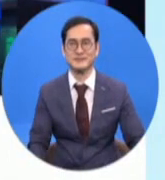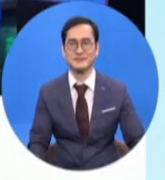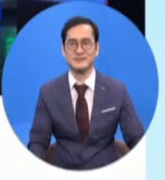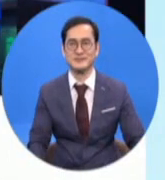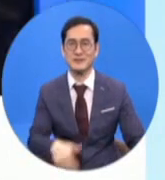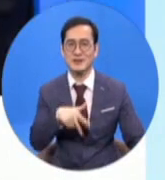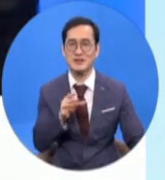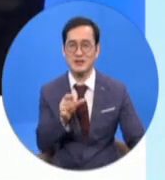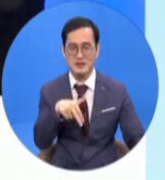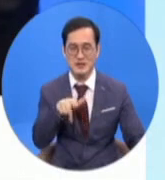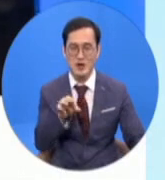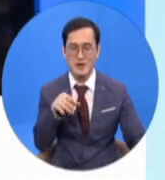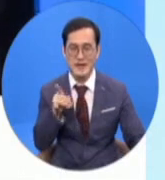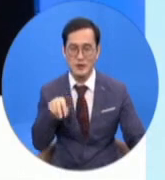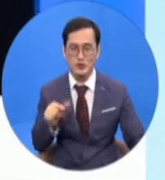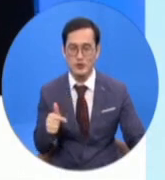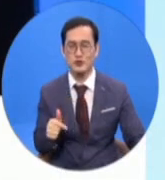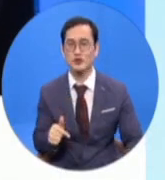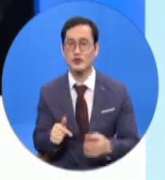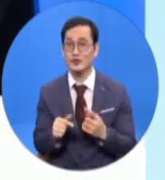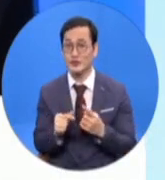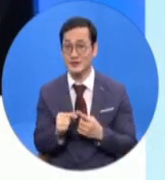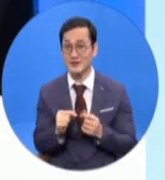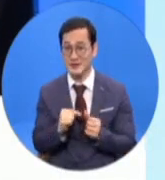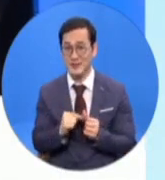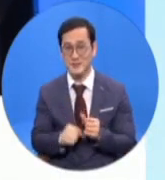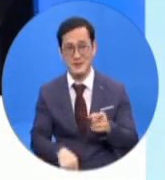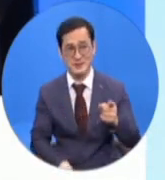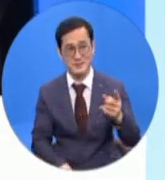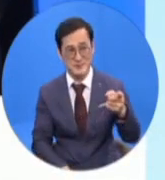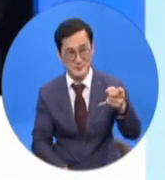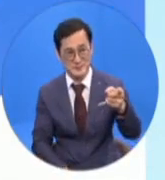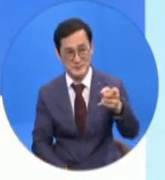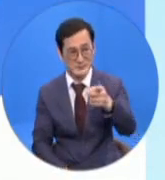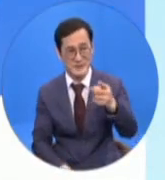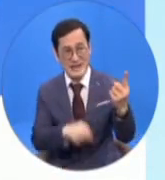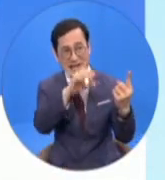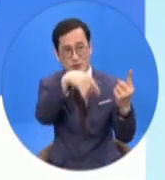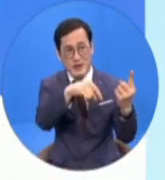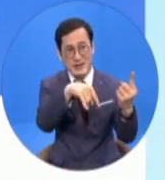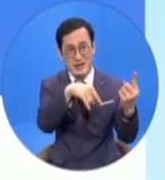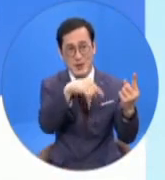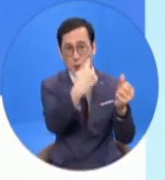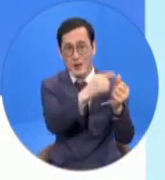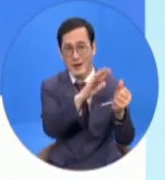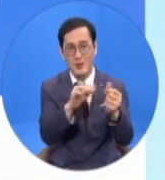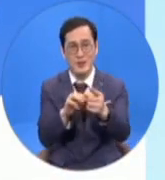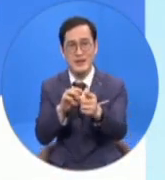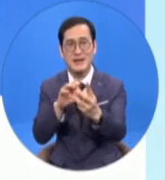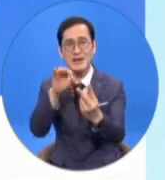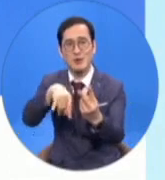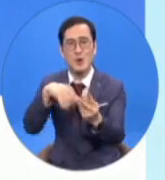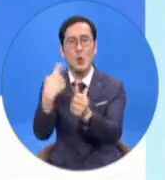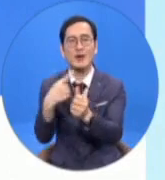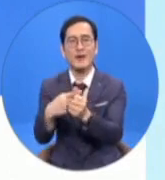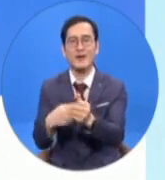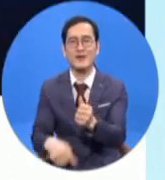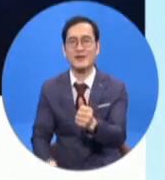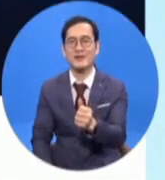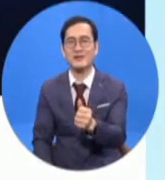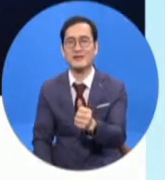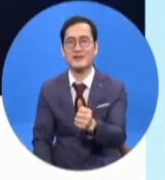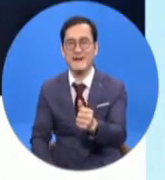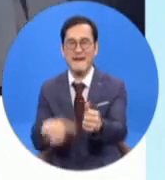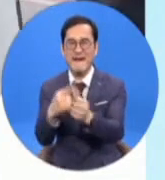정석 10 과 같은 경우에 1위를 좀 공격하다 요즘 또 이 2위를 공격하는 쪽으로 약간 손해를 한 걸로 보이거든요 왜냐면 그게 2위를 공개해서 보니 나도 오게